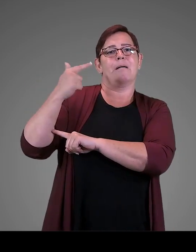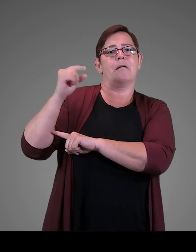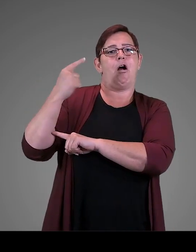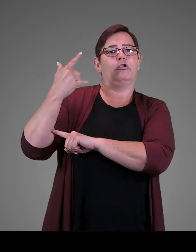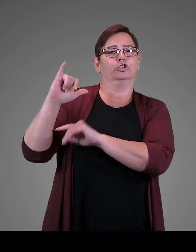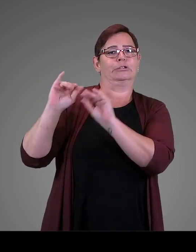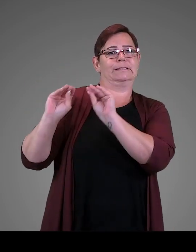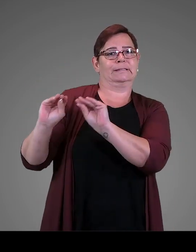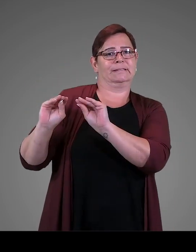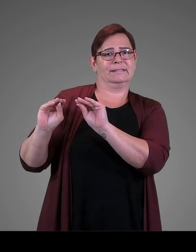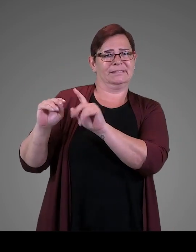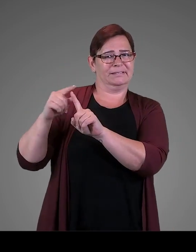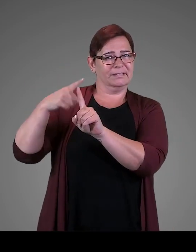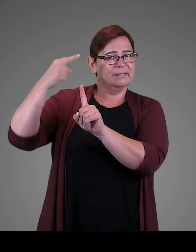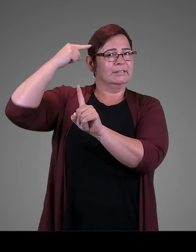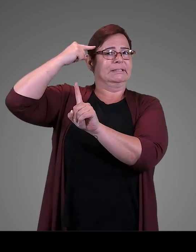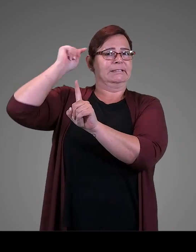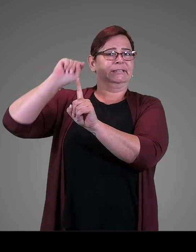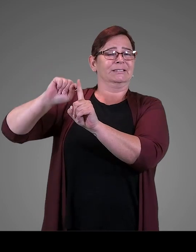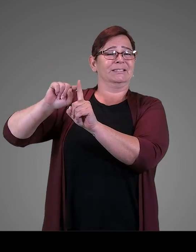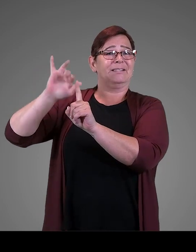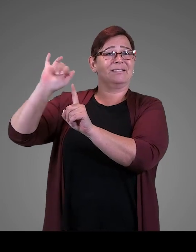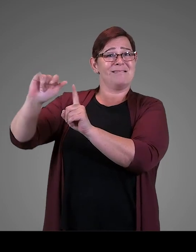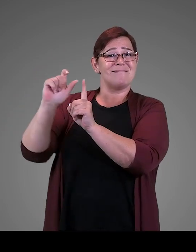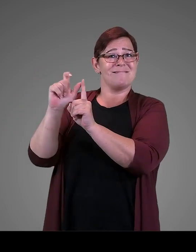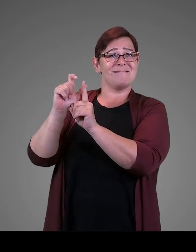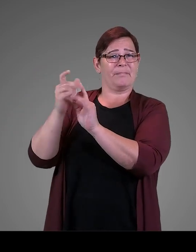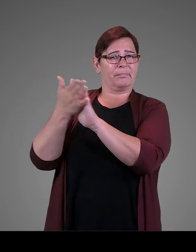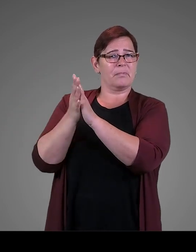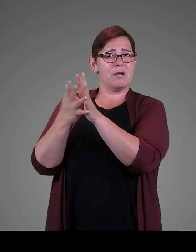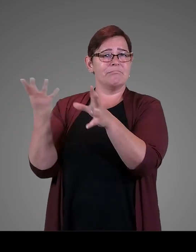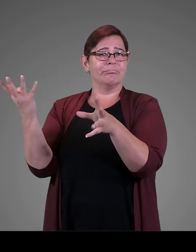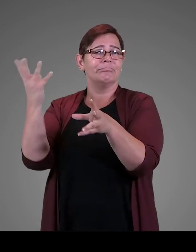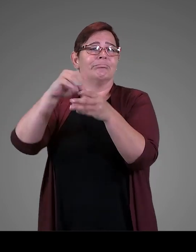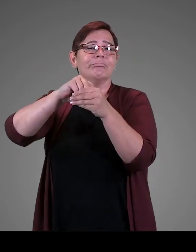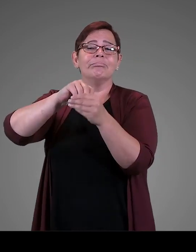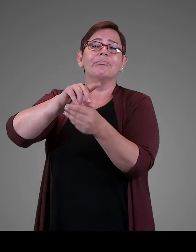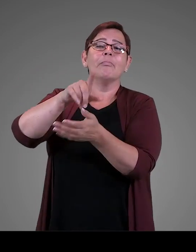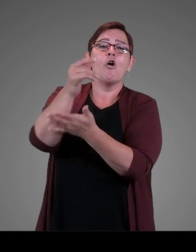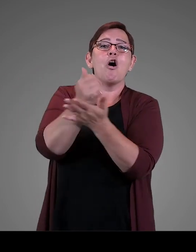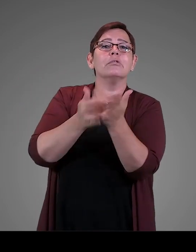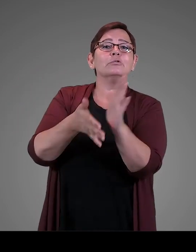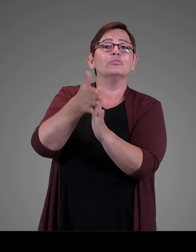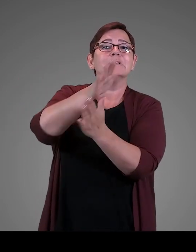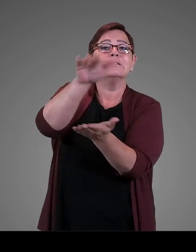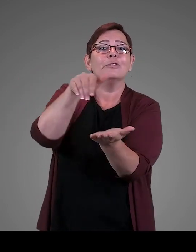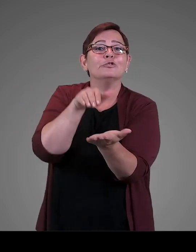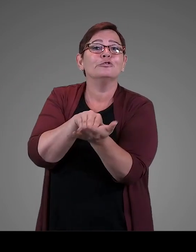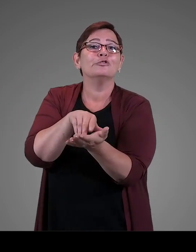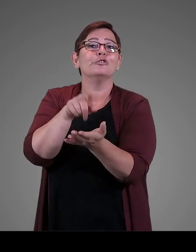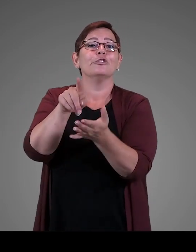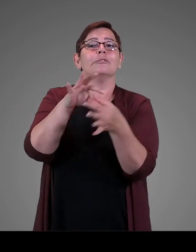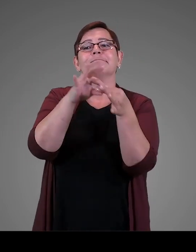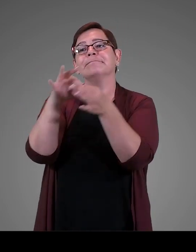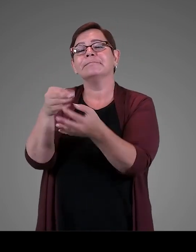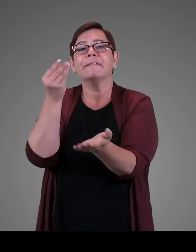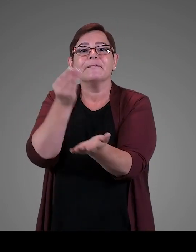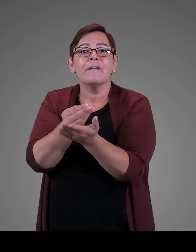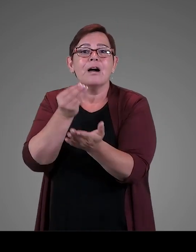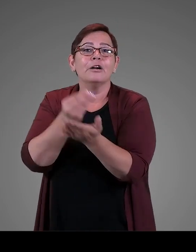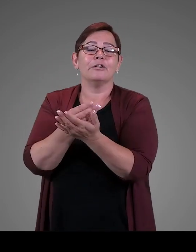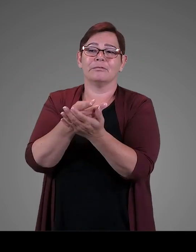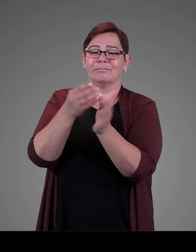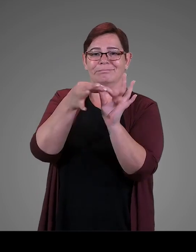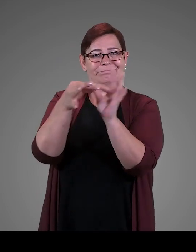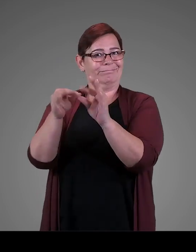Moi, je pense que ma grande fierté, c'est qu'on a fondé Turbine il y a 24 ans avec le terme pédagogie. Et je pense que ce